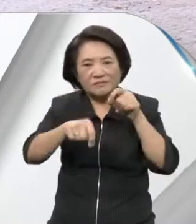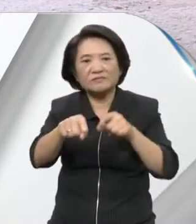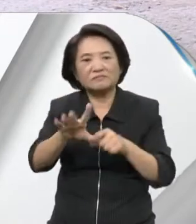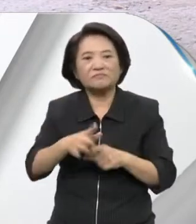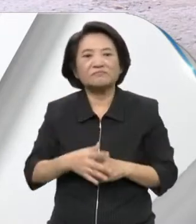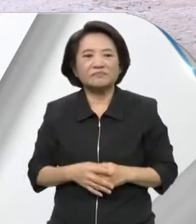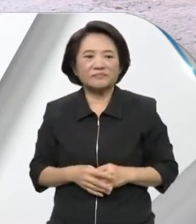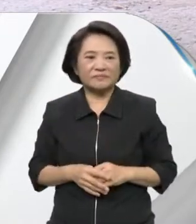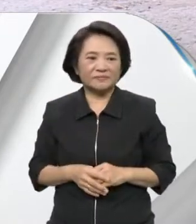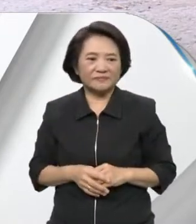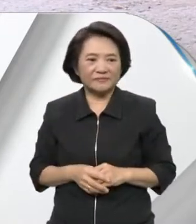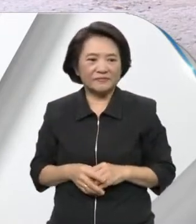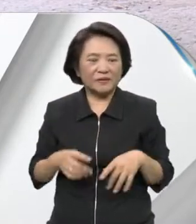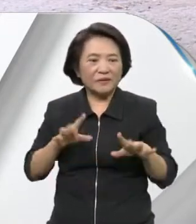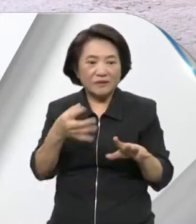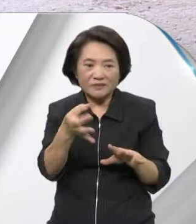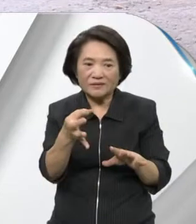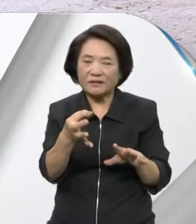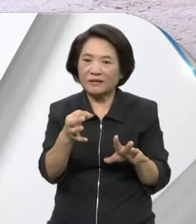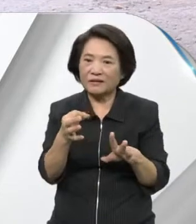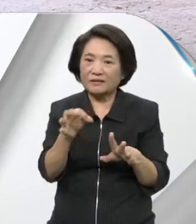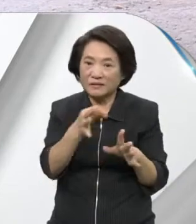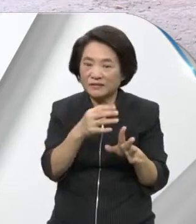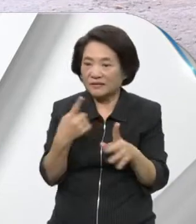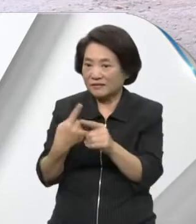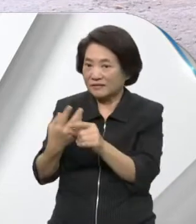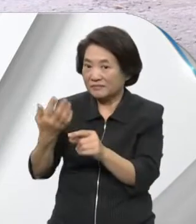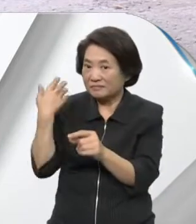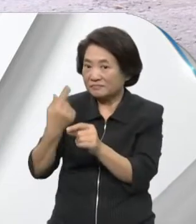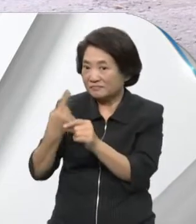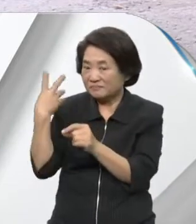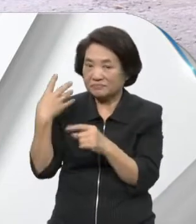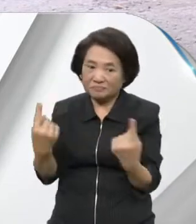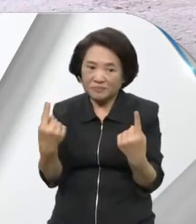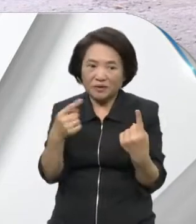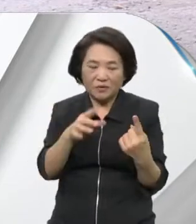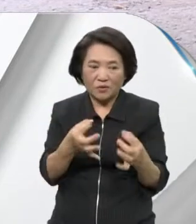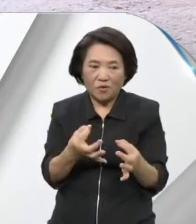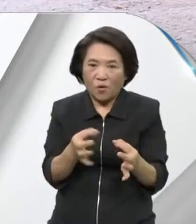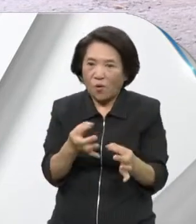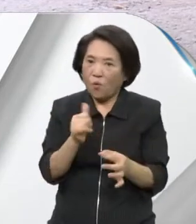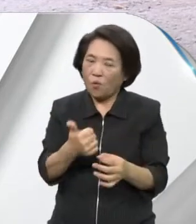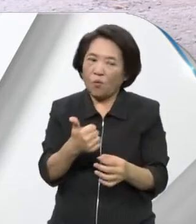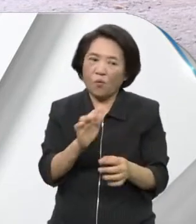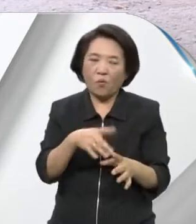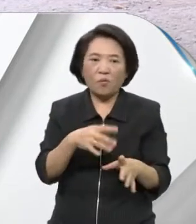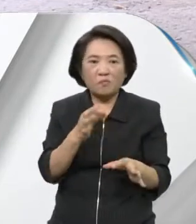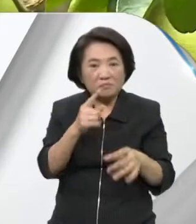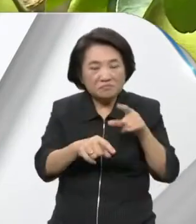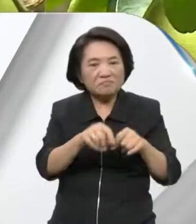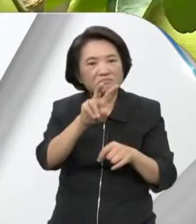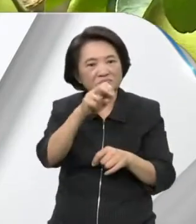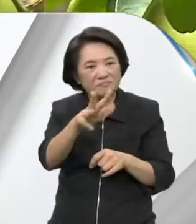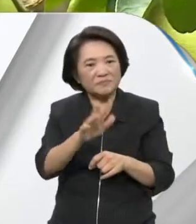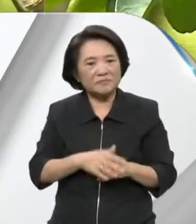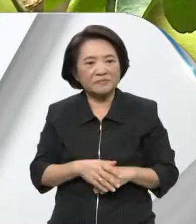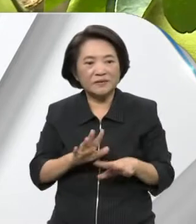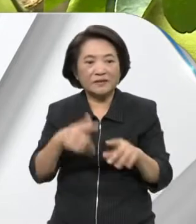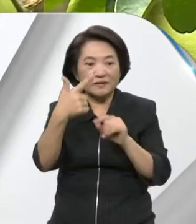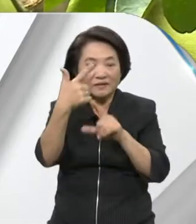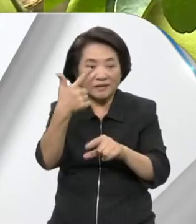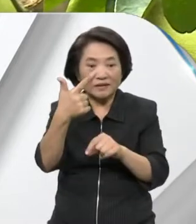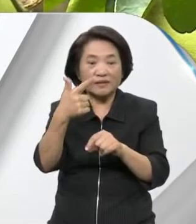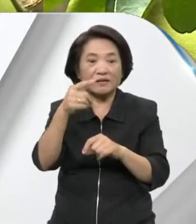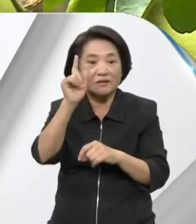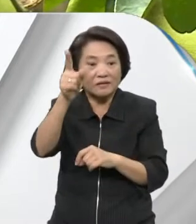4000万台斤。那价格的部分哦，比往年都好，最高是28啦。 今年经济转弱年，所以文